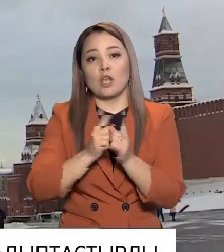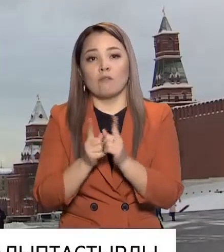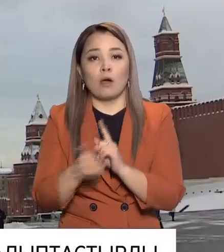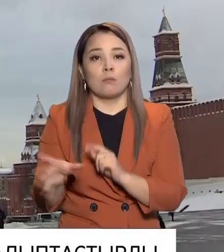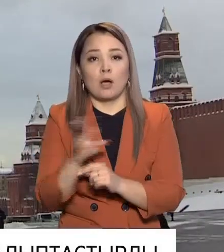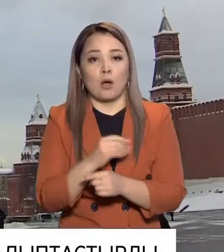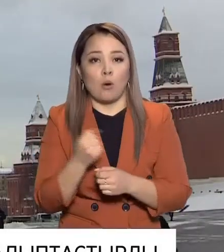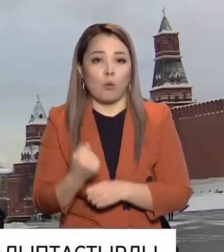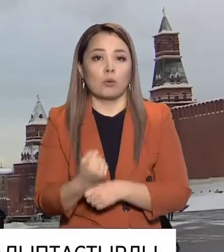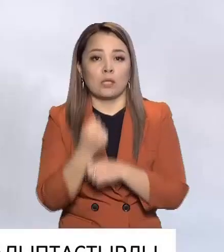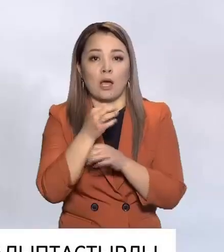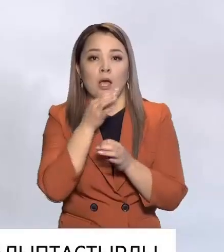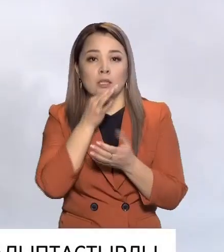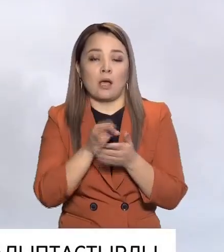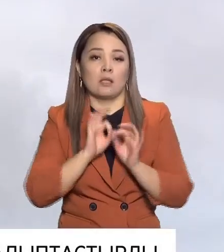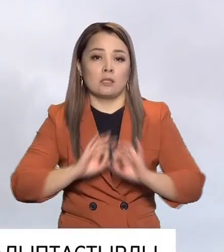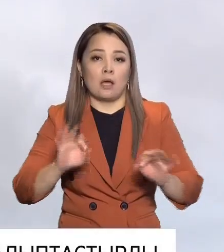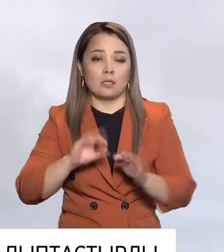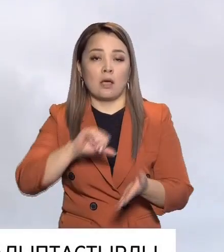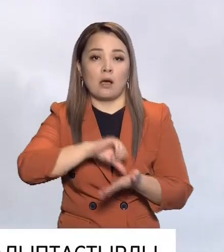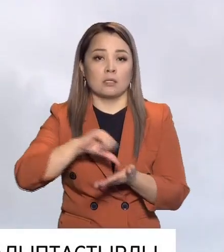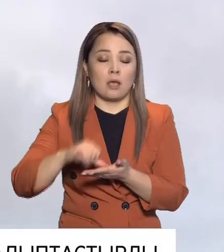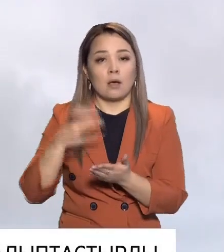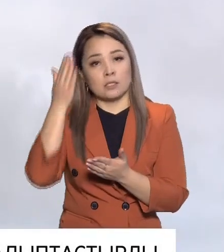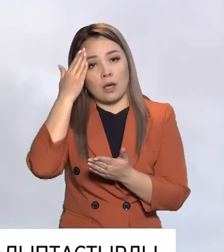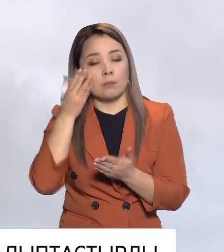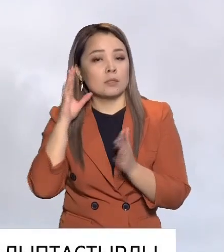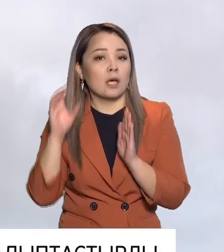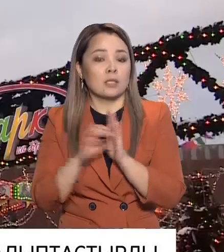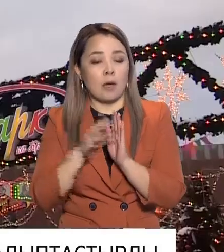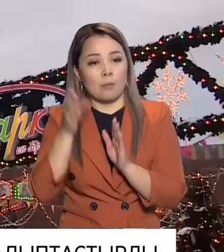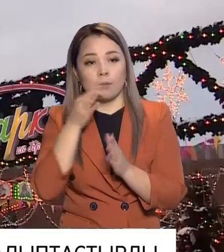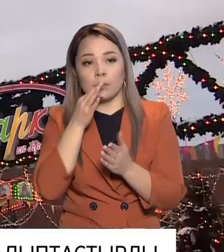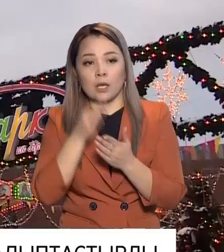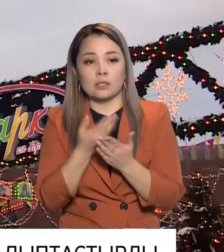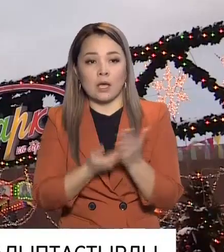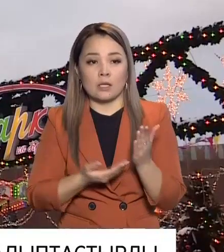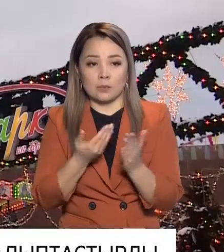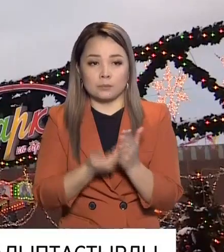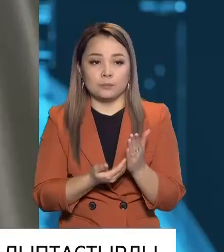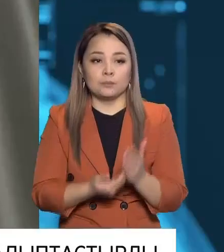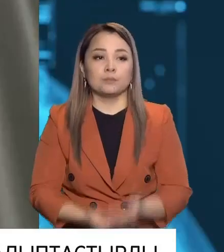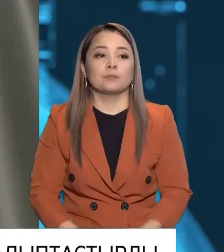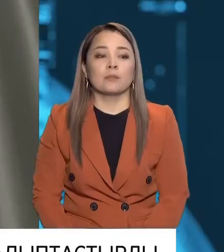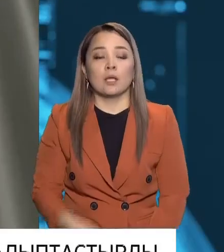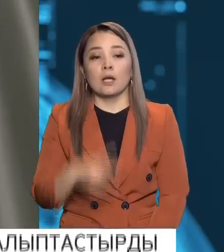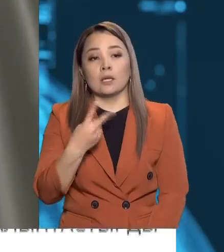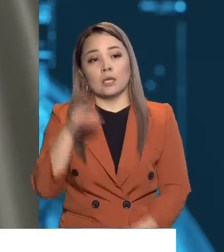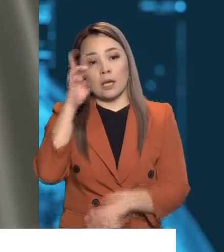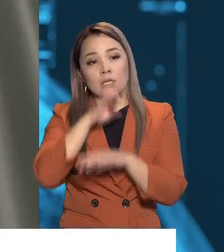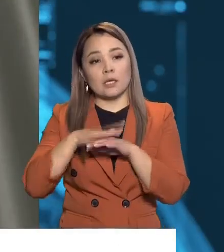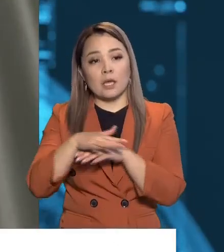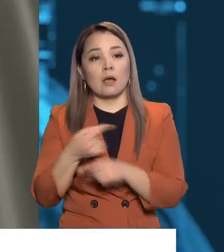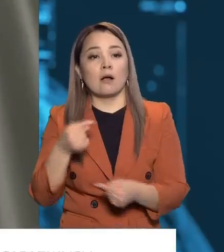реформаларын қолдайтын мәлімдеді. Осыған қатысты сарапшылардың пікірін тыңдап көрсек. Екі ел